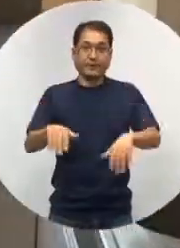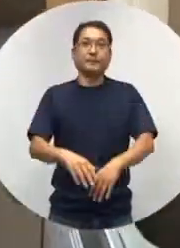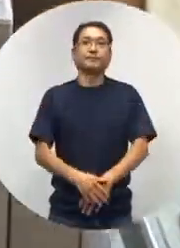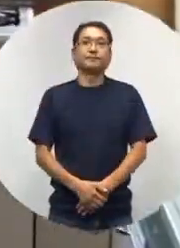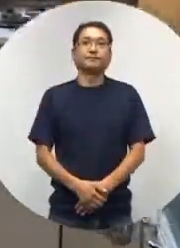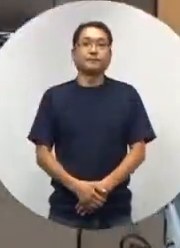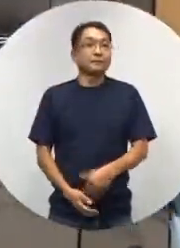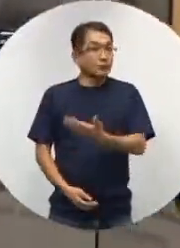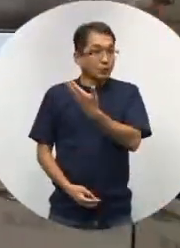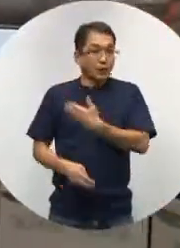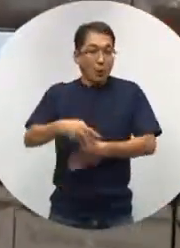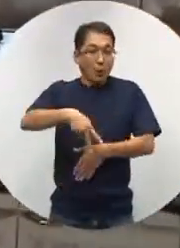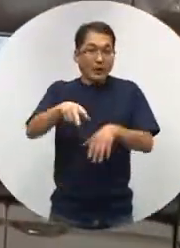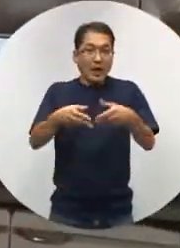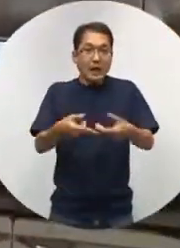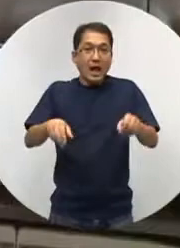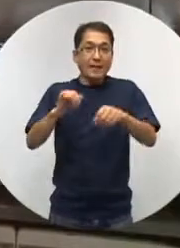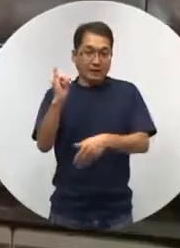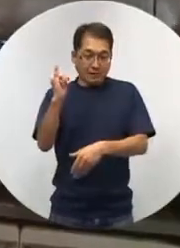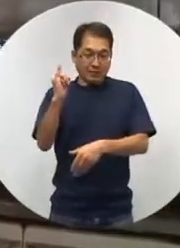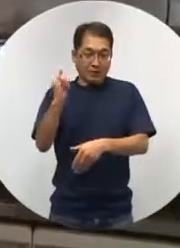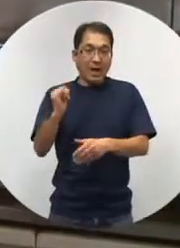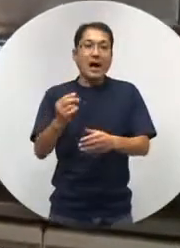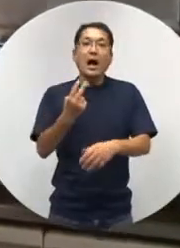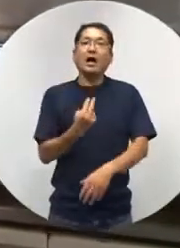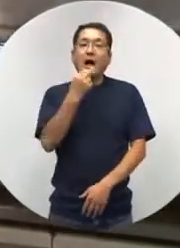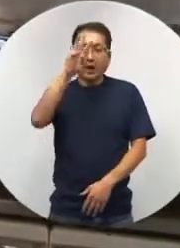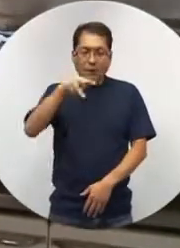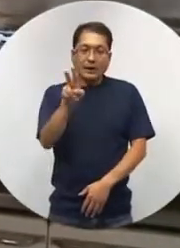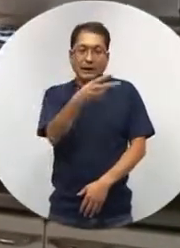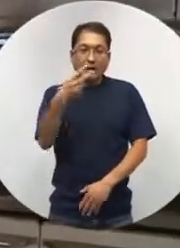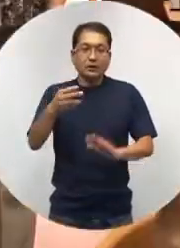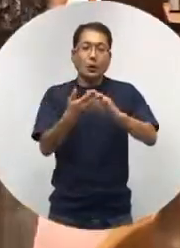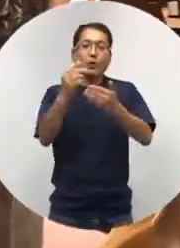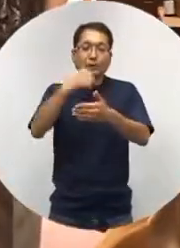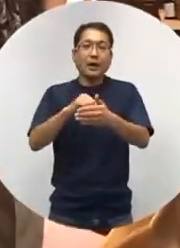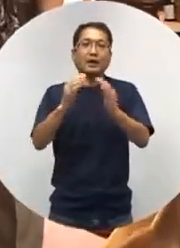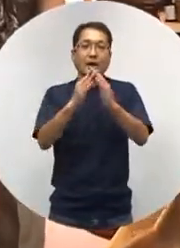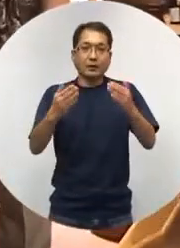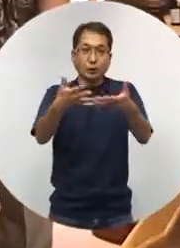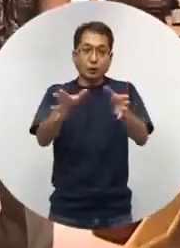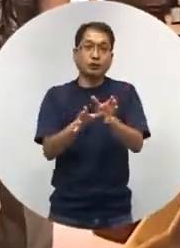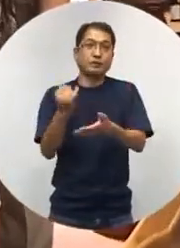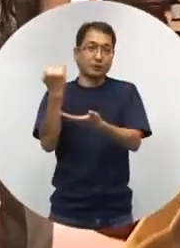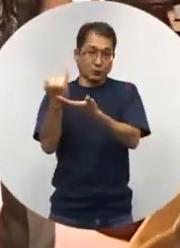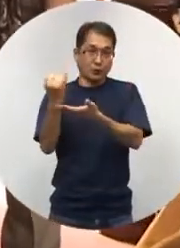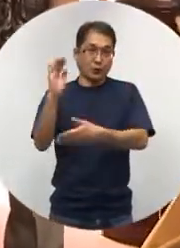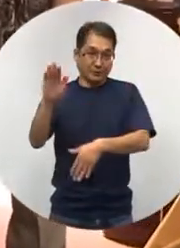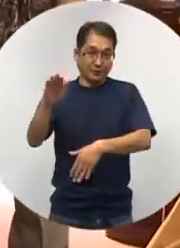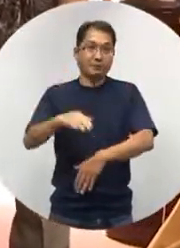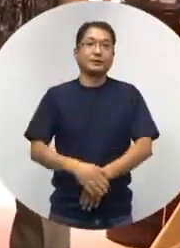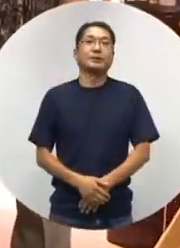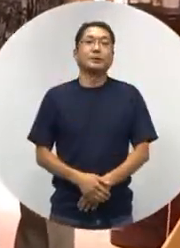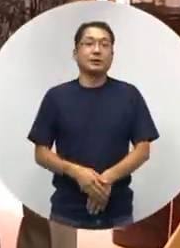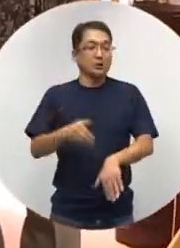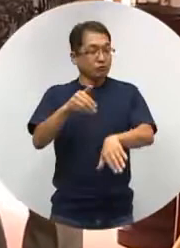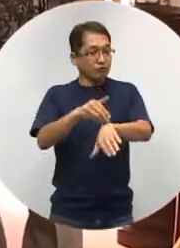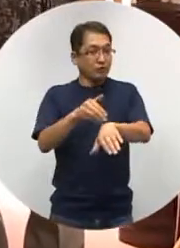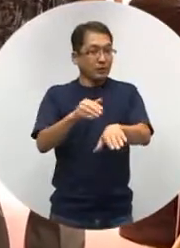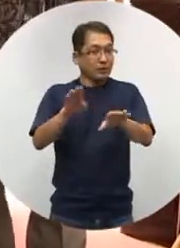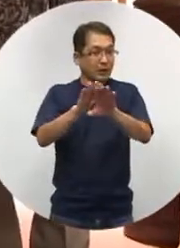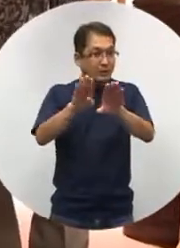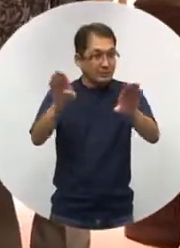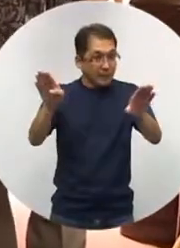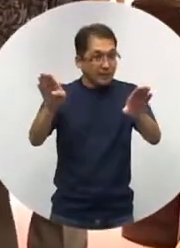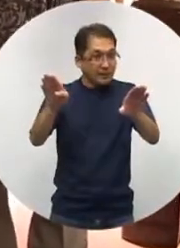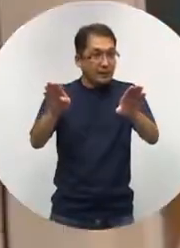こちらの渡辺さんは香川第二町内会の組長を務めています。訓練開始の合図で